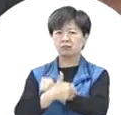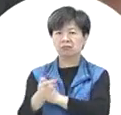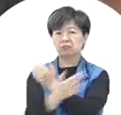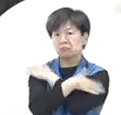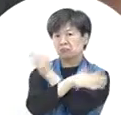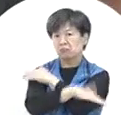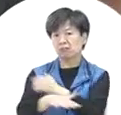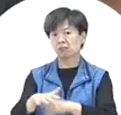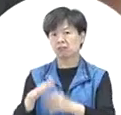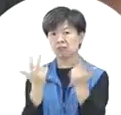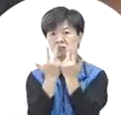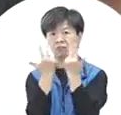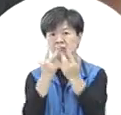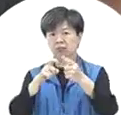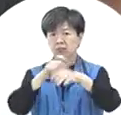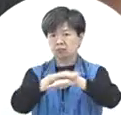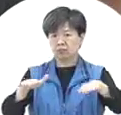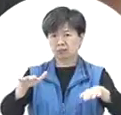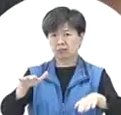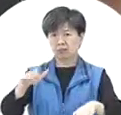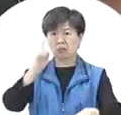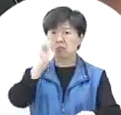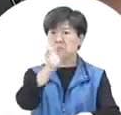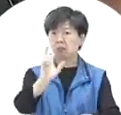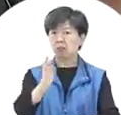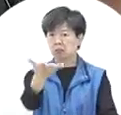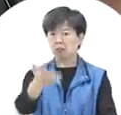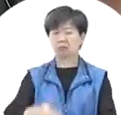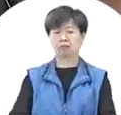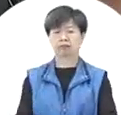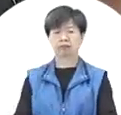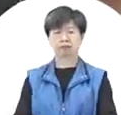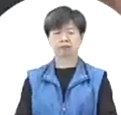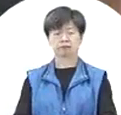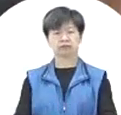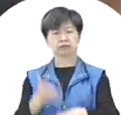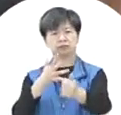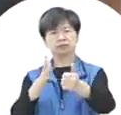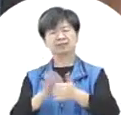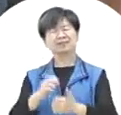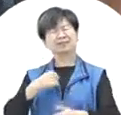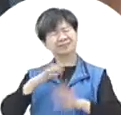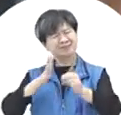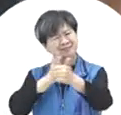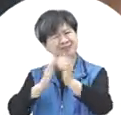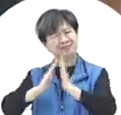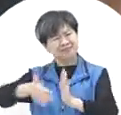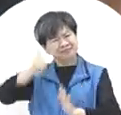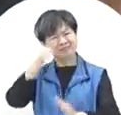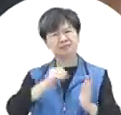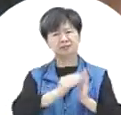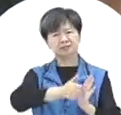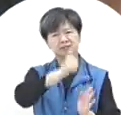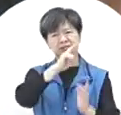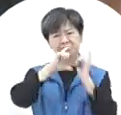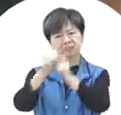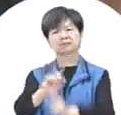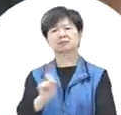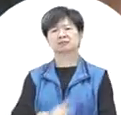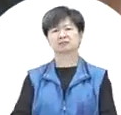对于新北市的公安，你视于无物吗？ 我们高台 市长 派人 在 关怀。 市长， 我特别